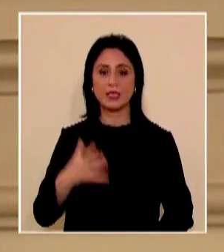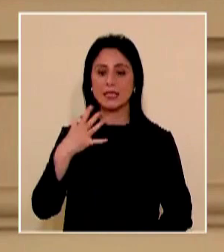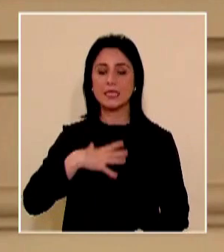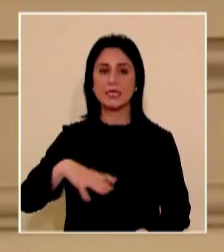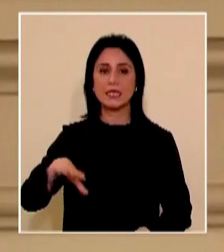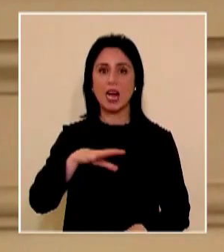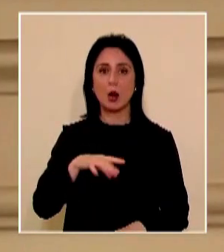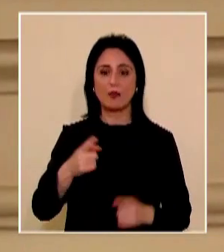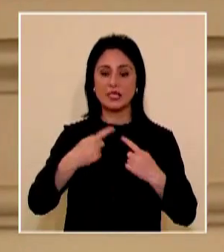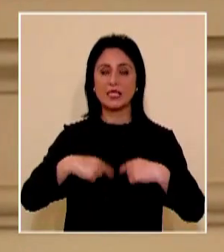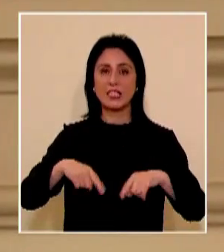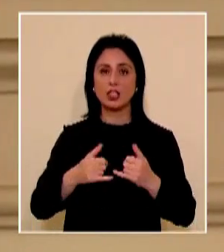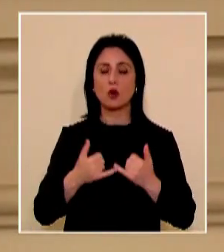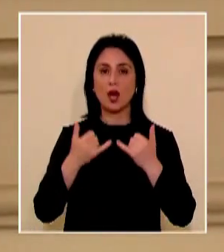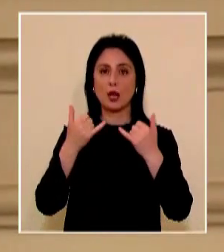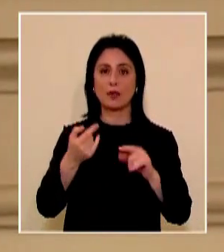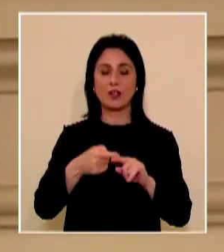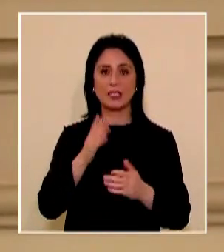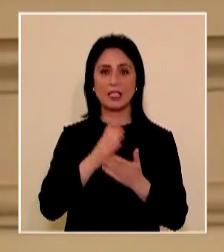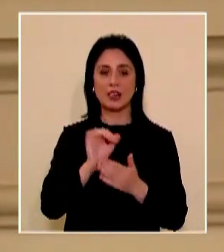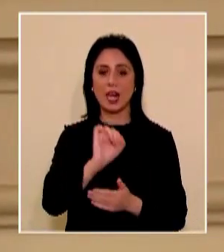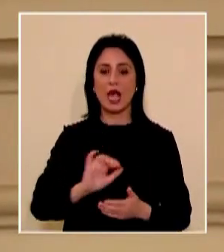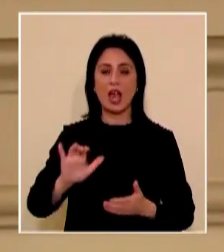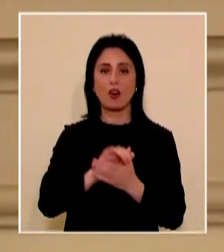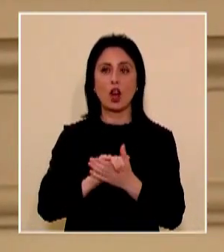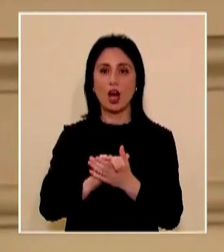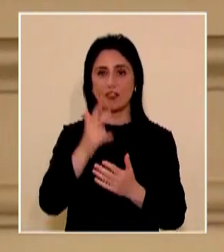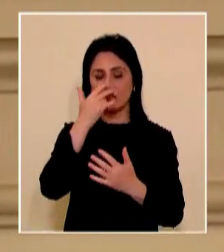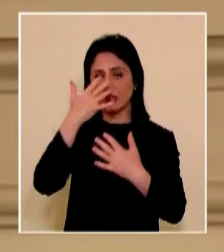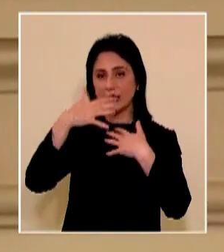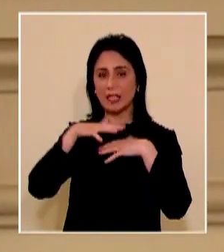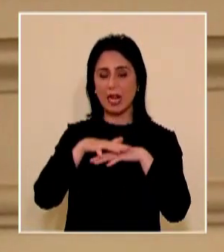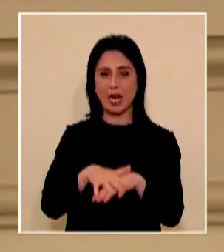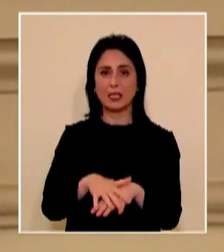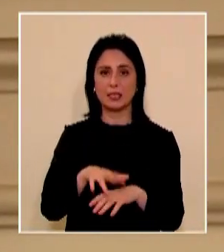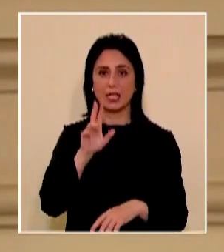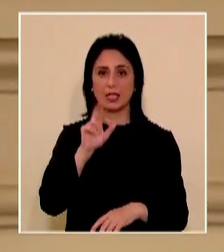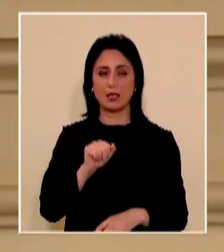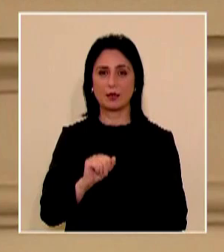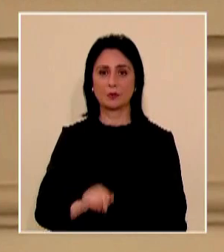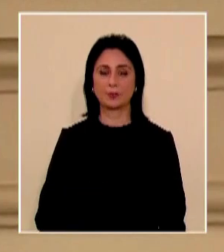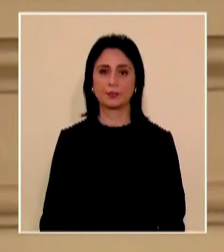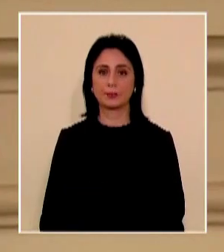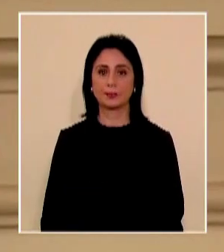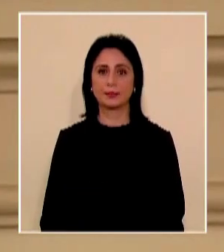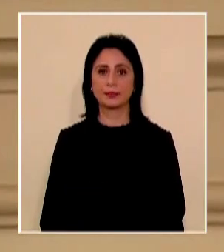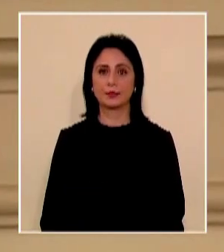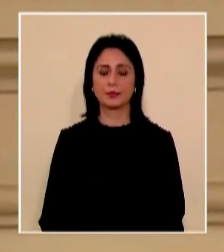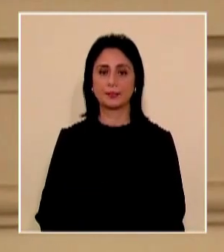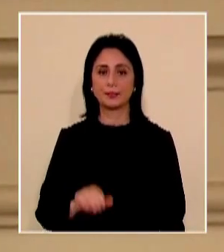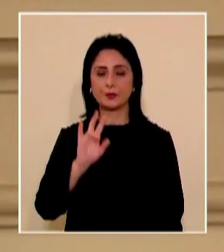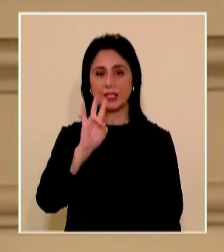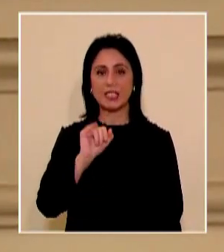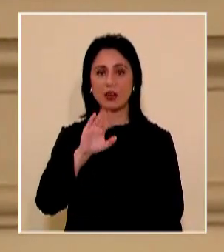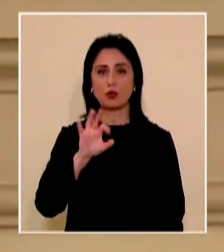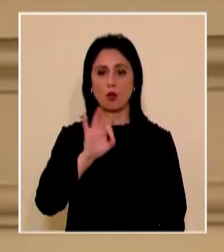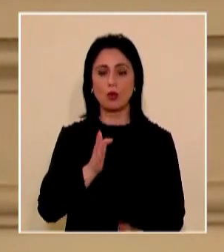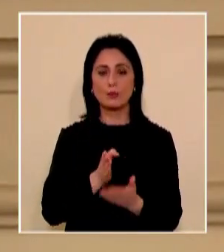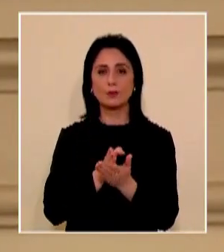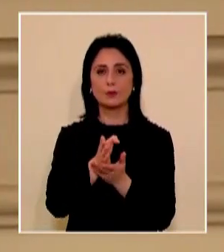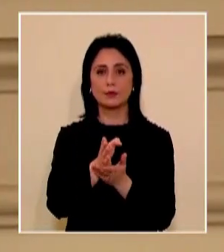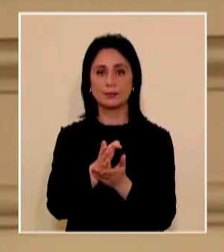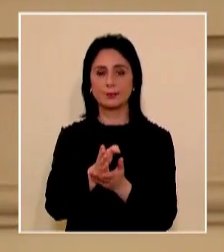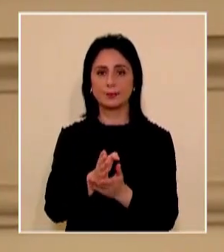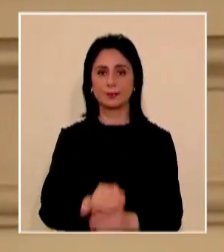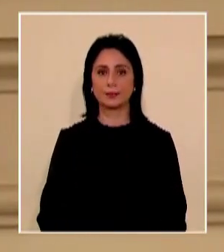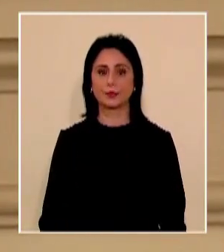Mówiliśmy o integracji z Unią Europejską, mówiliśmy o integracji z Sojuszem Północnoatlantyckim, czy o wejściu Gruzji do Unii